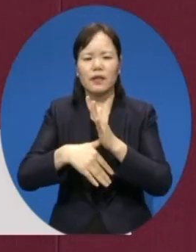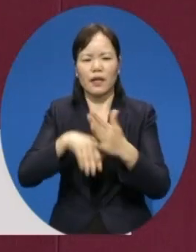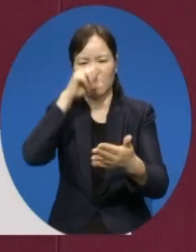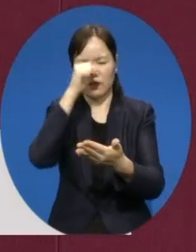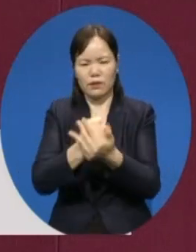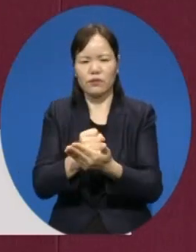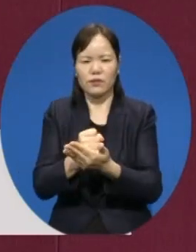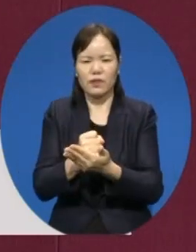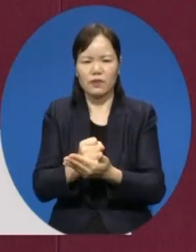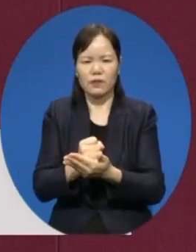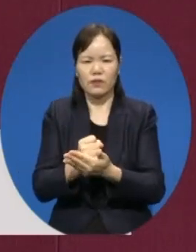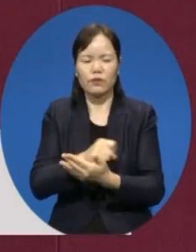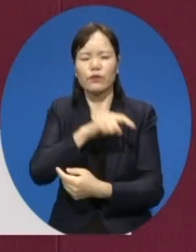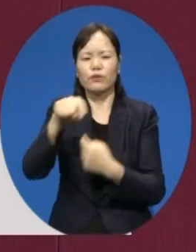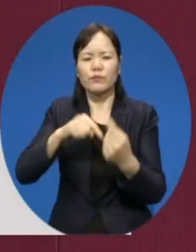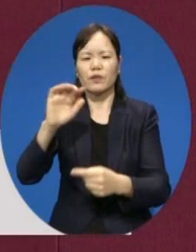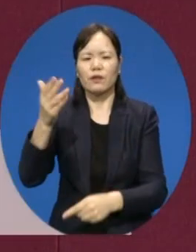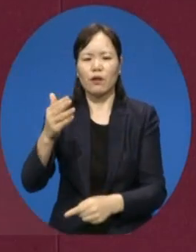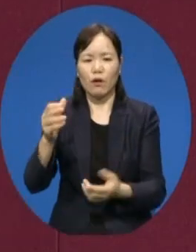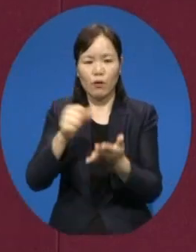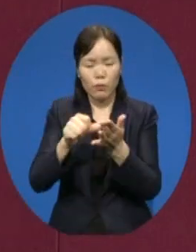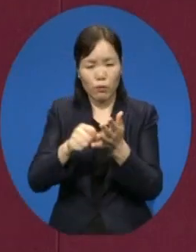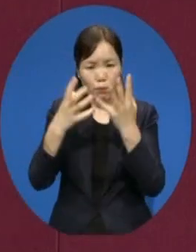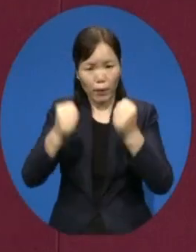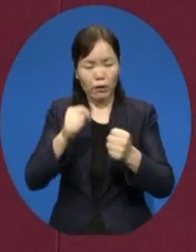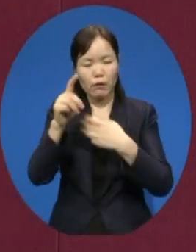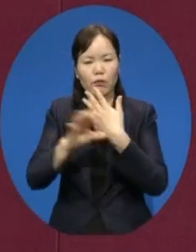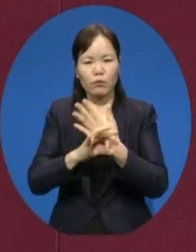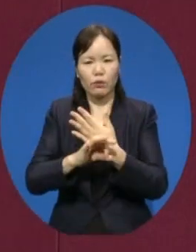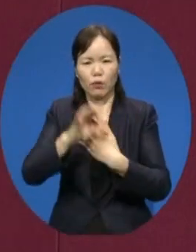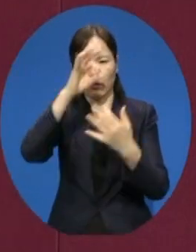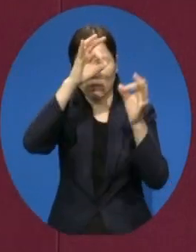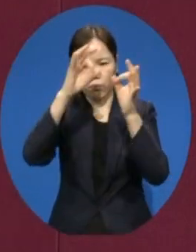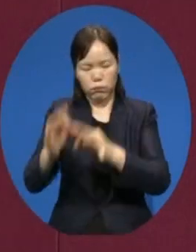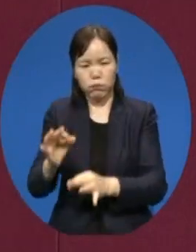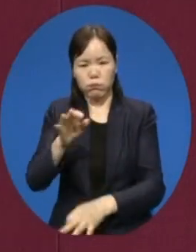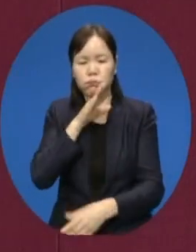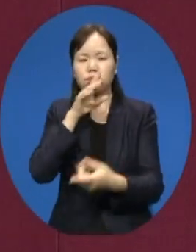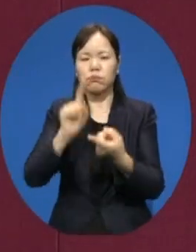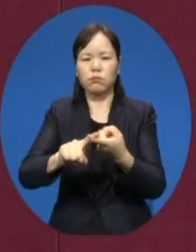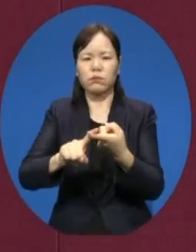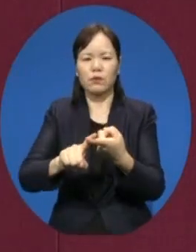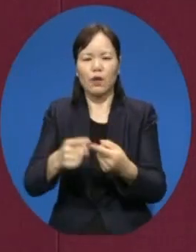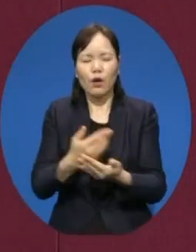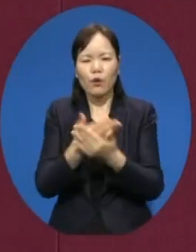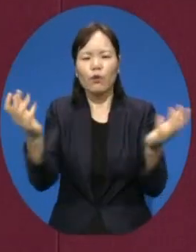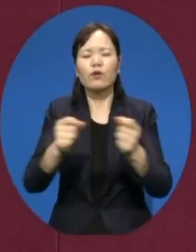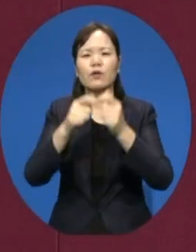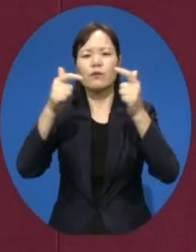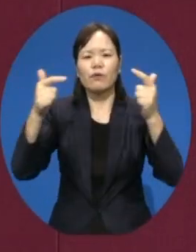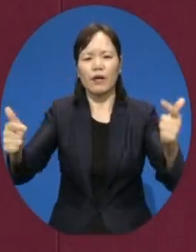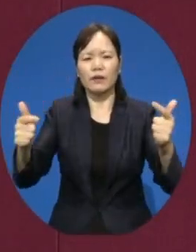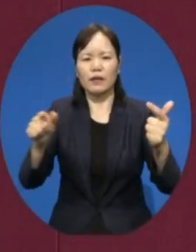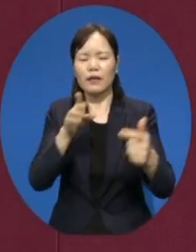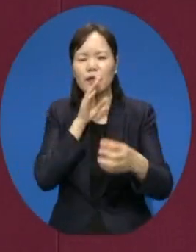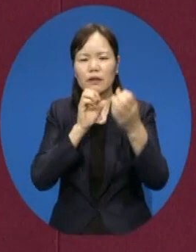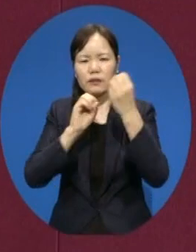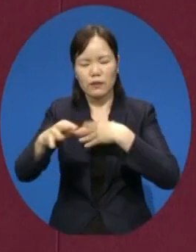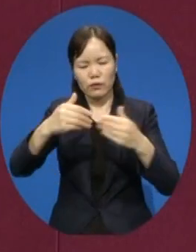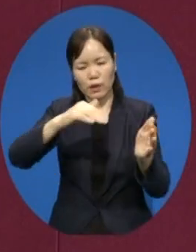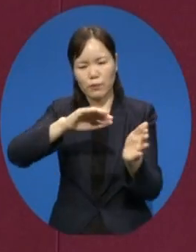겁니다. 물건이 많아지면 가격 떨어지는 거 그 당연한 이치 아닙니까? 공급 확대라는 이 정답을